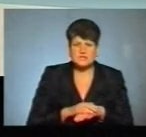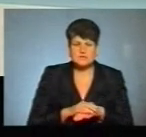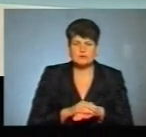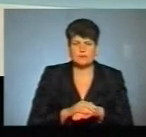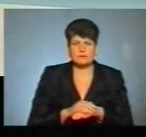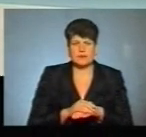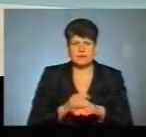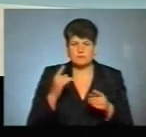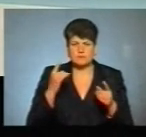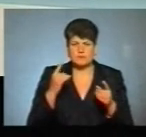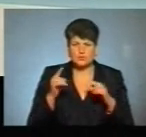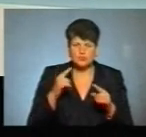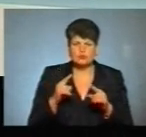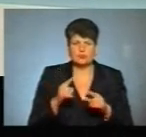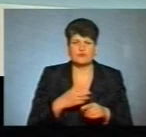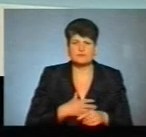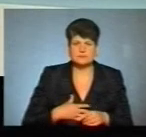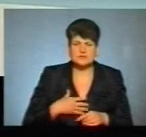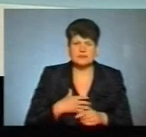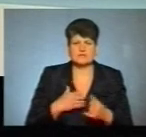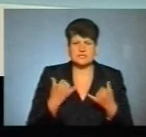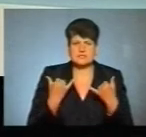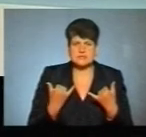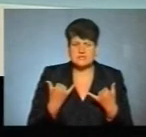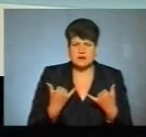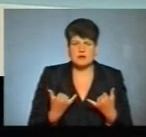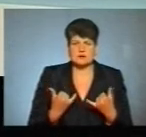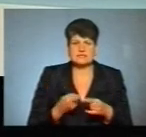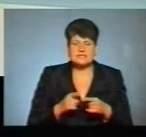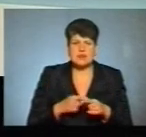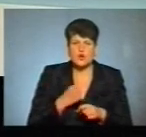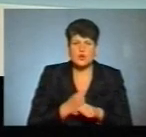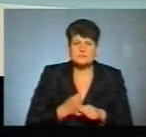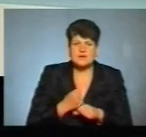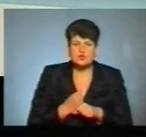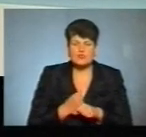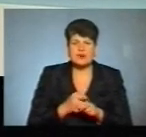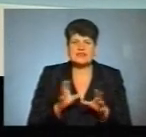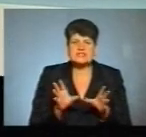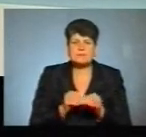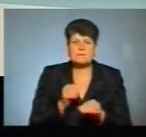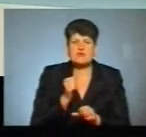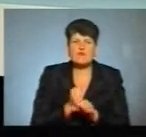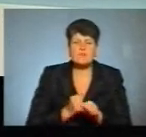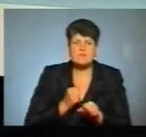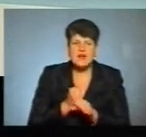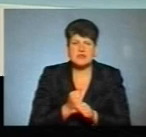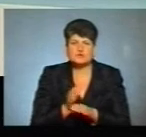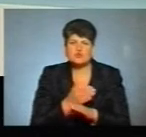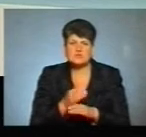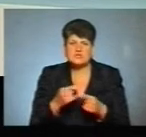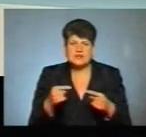придумано, але найважливіше, як на мене, це зараз все ж таки розпрацювати алгоритм співпраці між